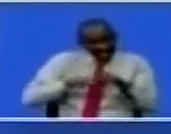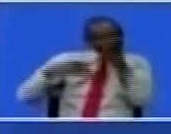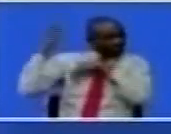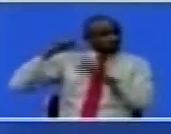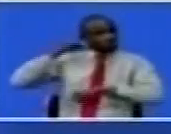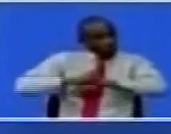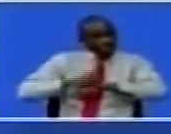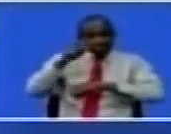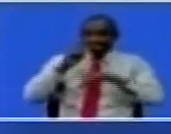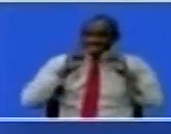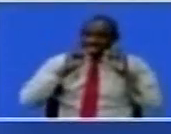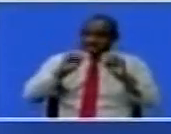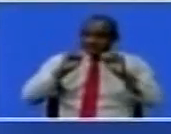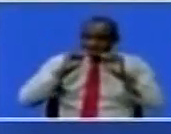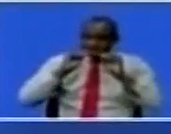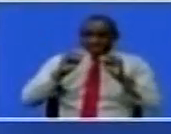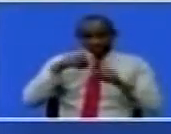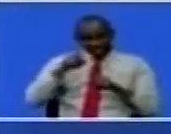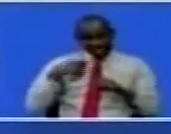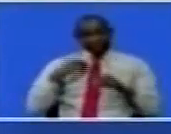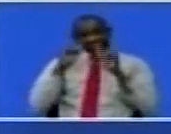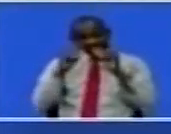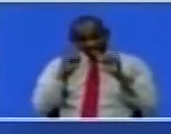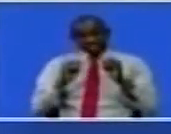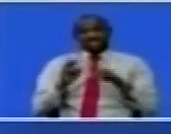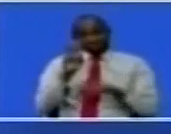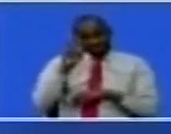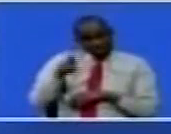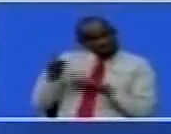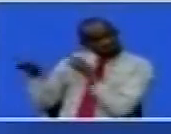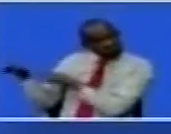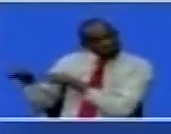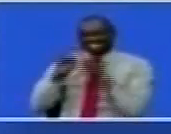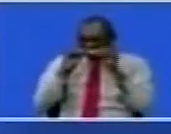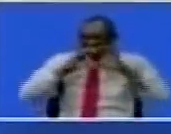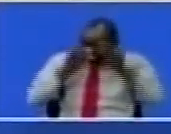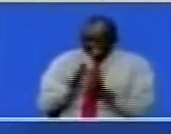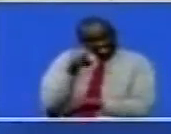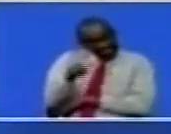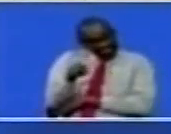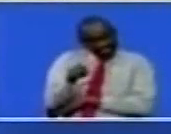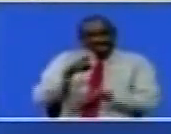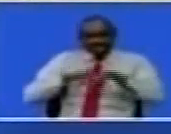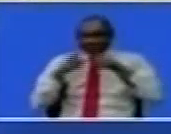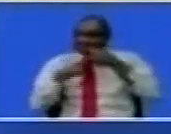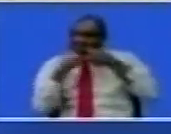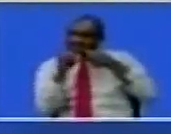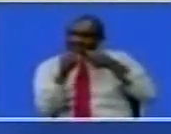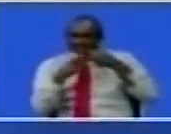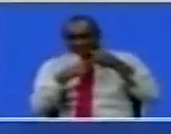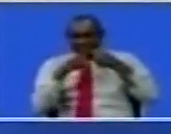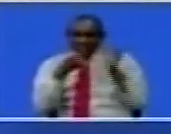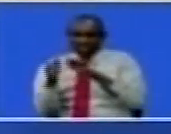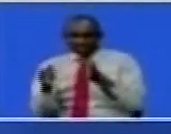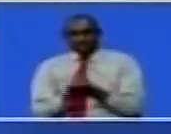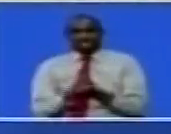shuleni alimfunza aliyekuwa makamu wa rais wa Kenya hayati Michael Wamalwa kijana katika miaka ya 60 na hii